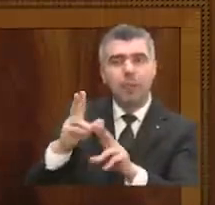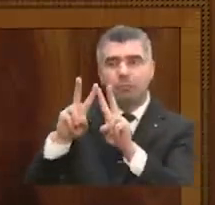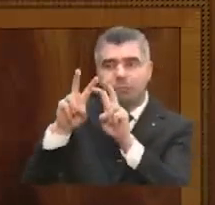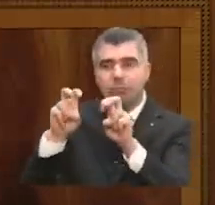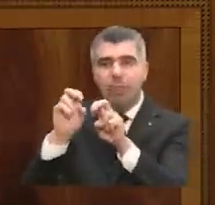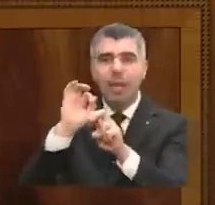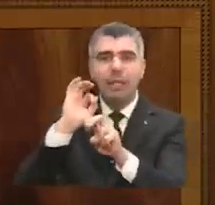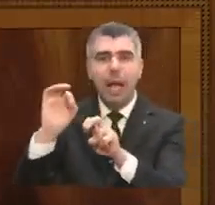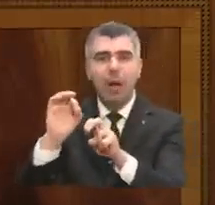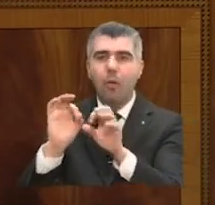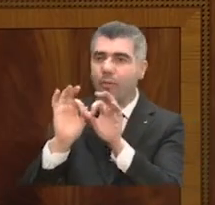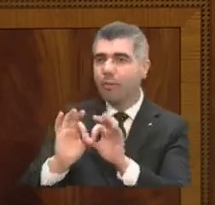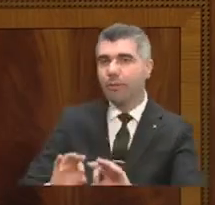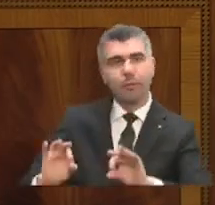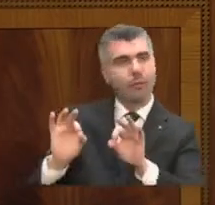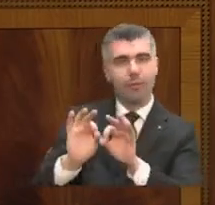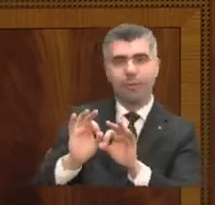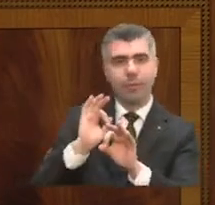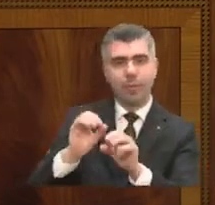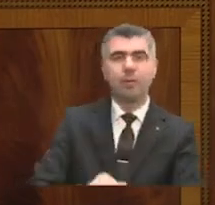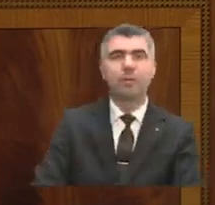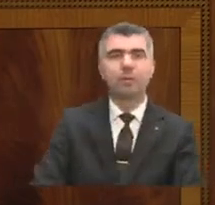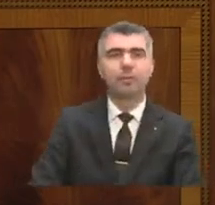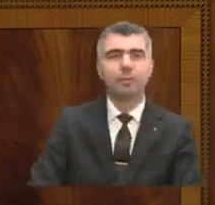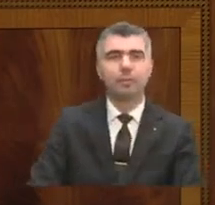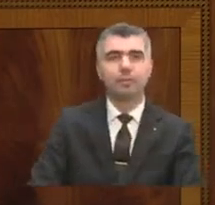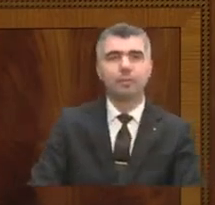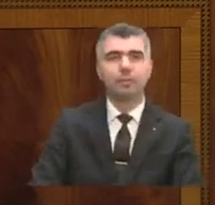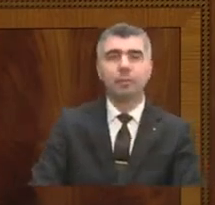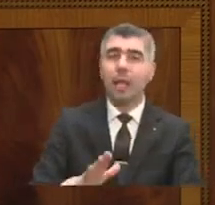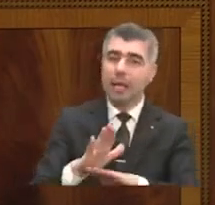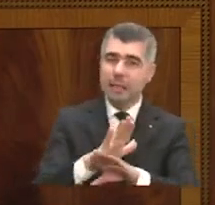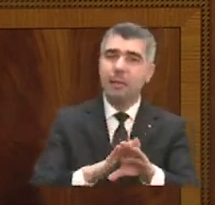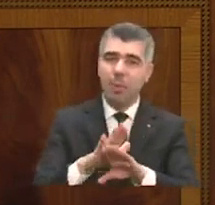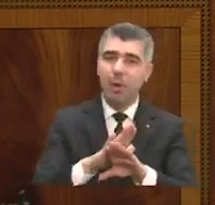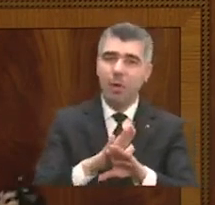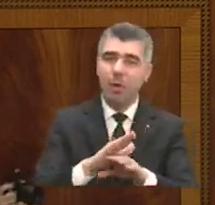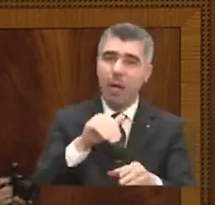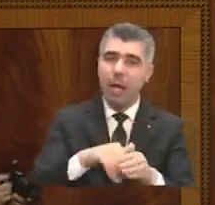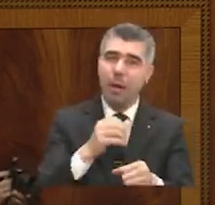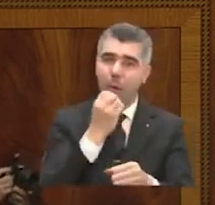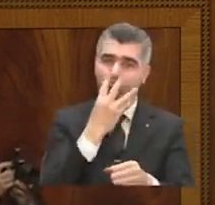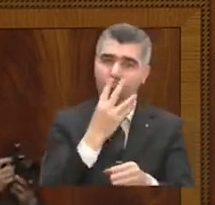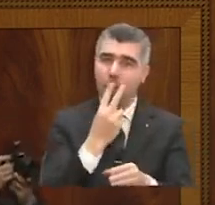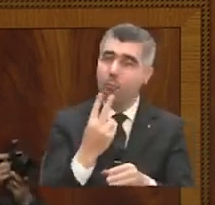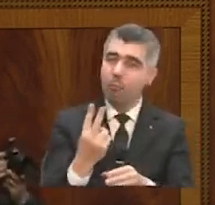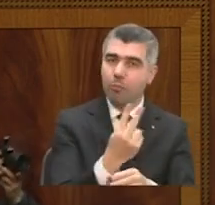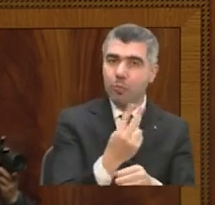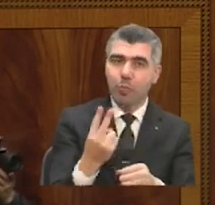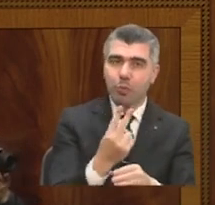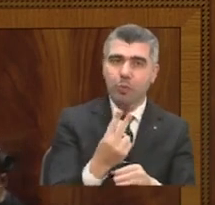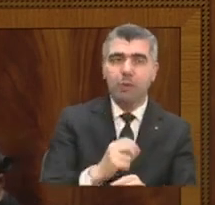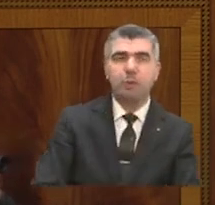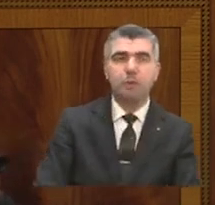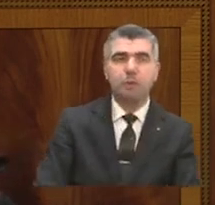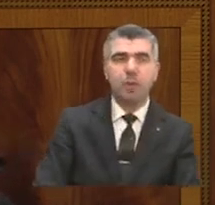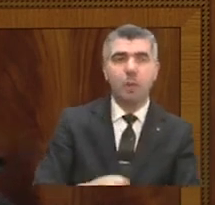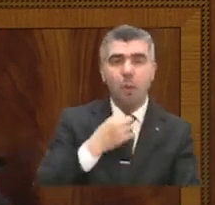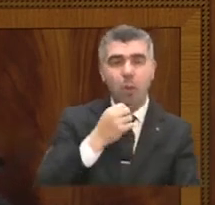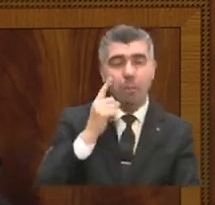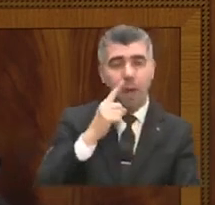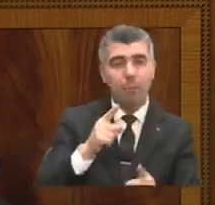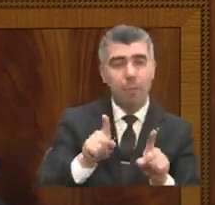ضمان الأمن والسلم العالميين. اسمحوا لنا في الفريقين الاشتراكيين أولاً بأن ننعش